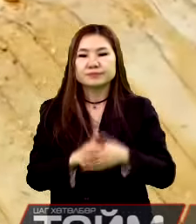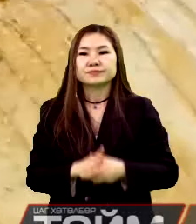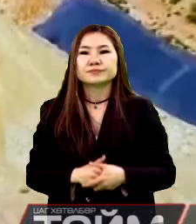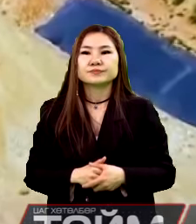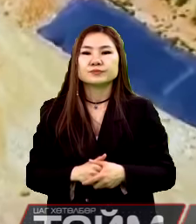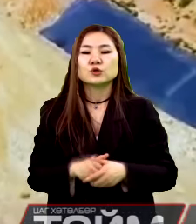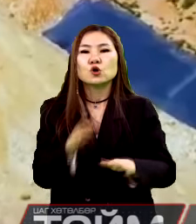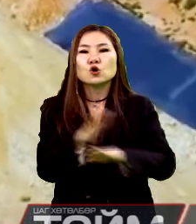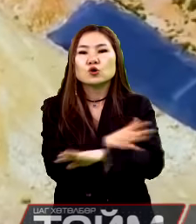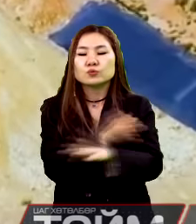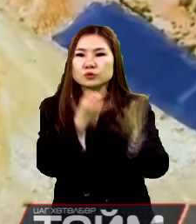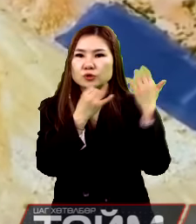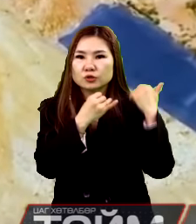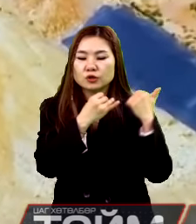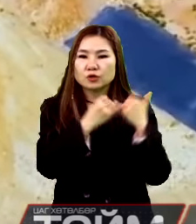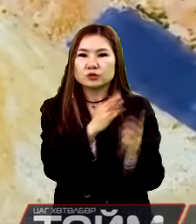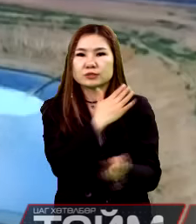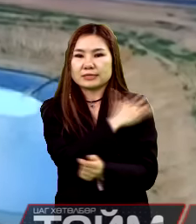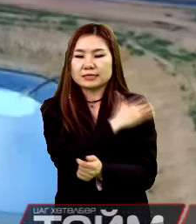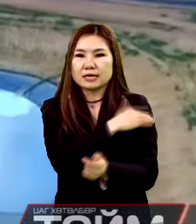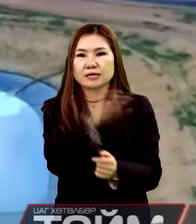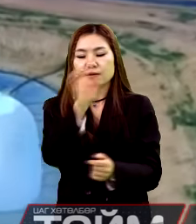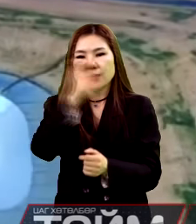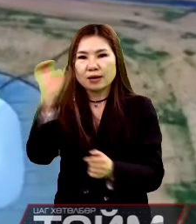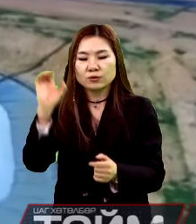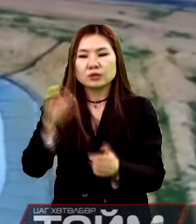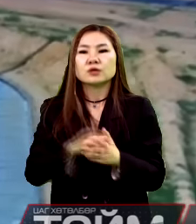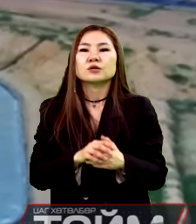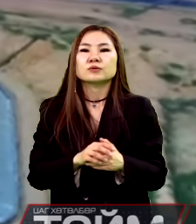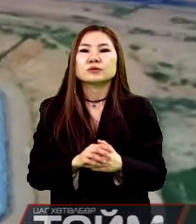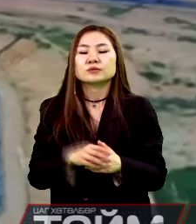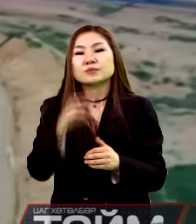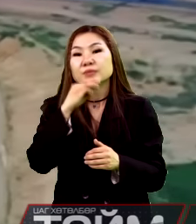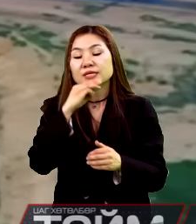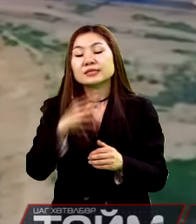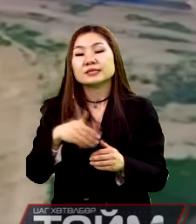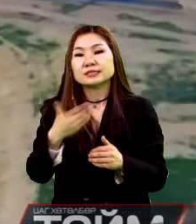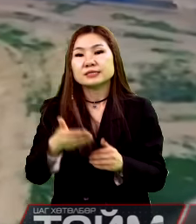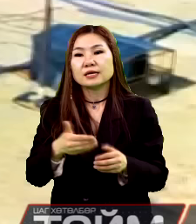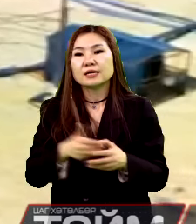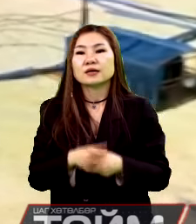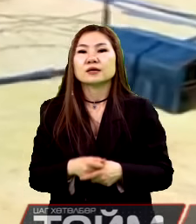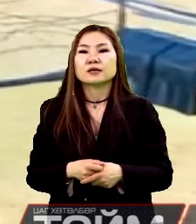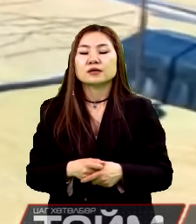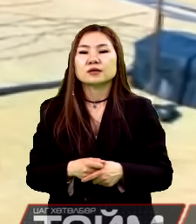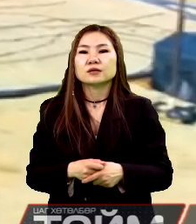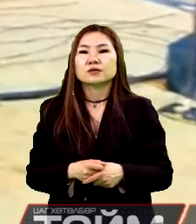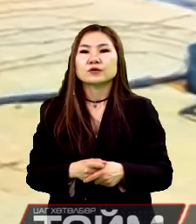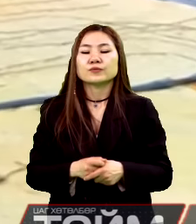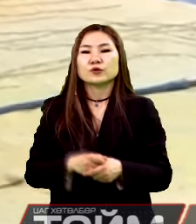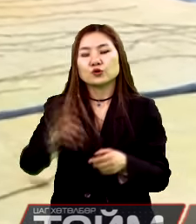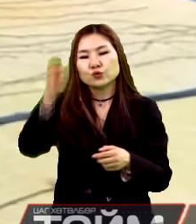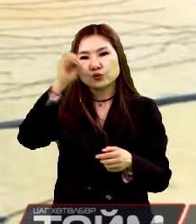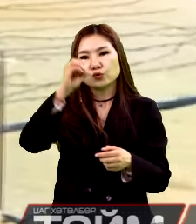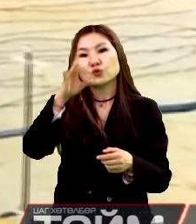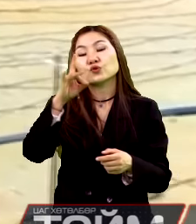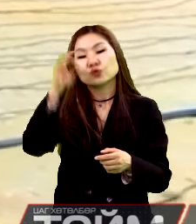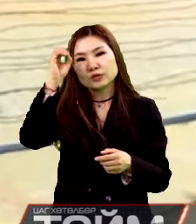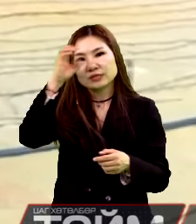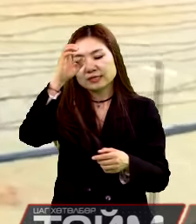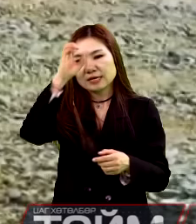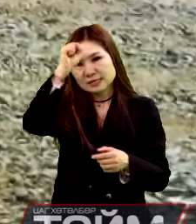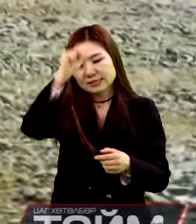ажиллагааг явуулж байгаа. Өнгөрсөн 7 хоногт бас цагдаагийн байгууллага эрүүгийн цагдаагийн албанаас бас мэдээллийг хийлээ. За тэгээ ерөнхий сайдын бас одоо